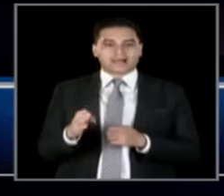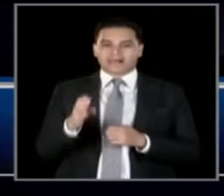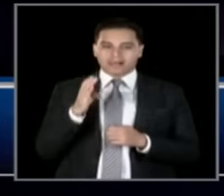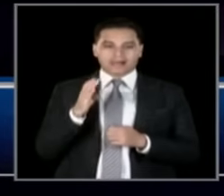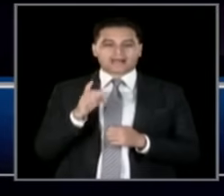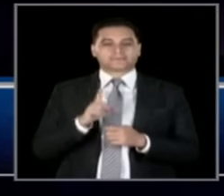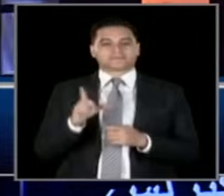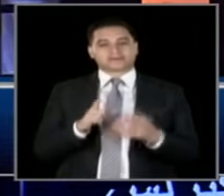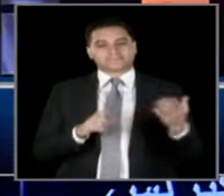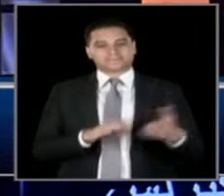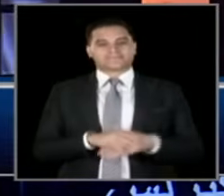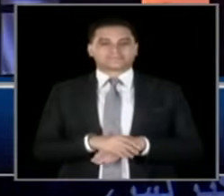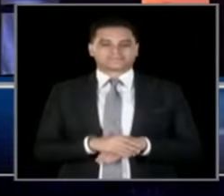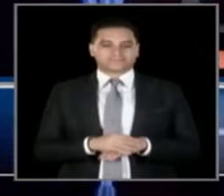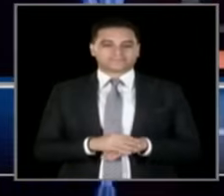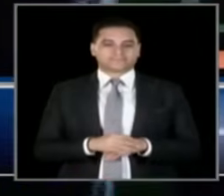إجابة صحيحة.